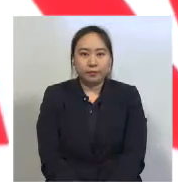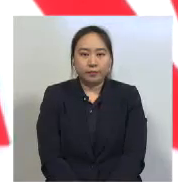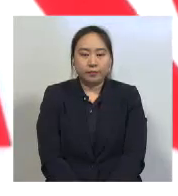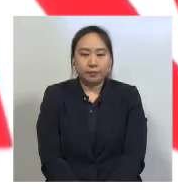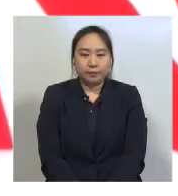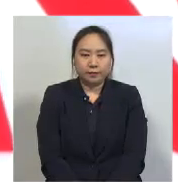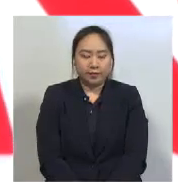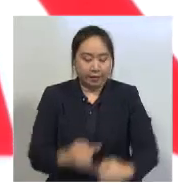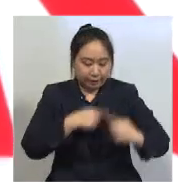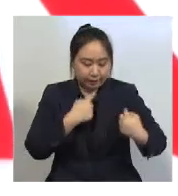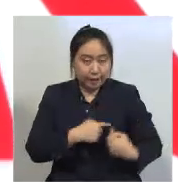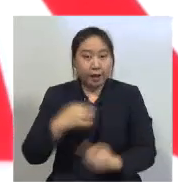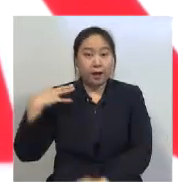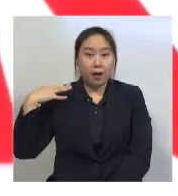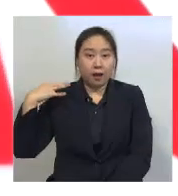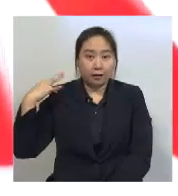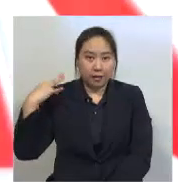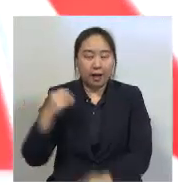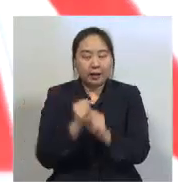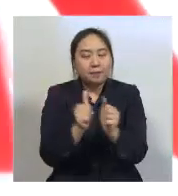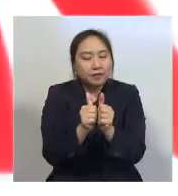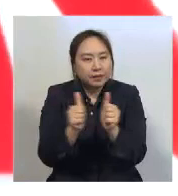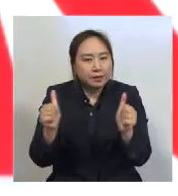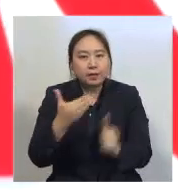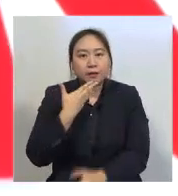ด้วยจิตอาสาพร้อมทำความดีด้วยหัวใจตลอดไป